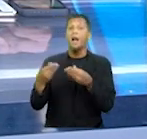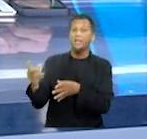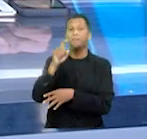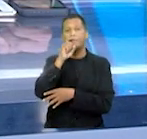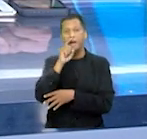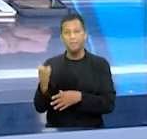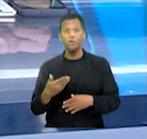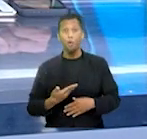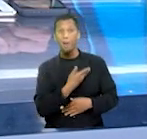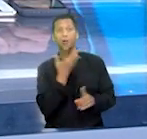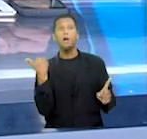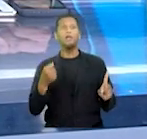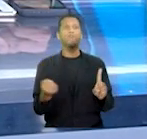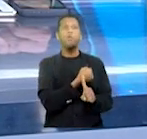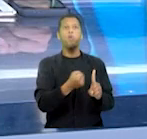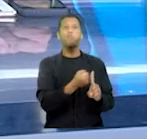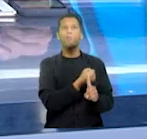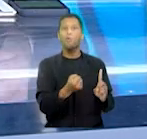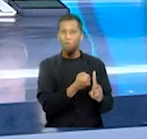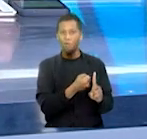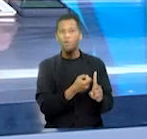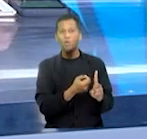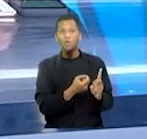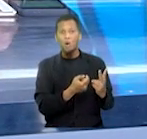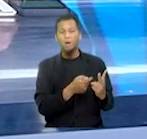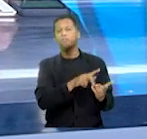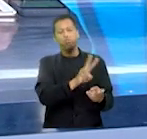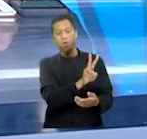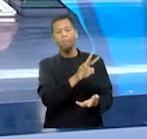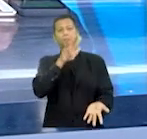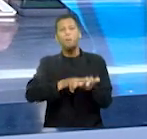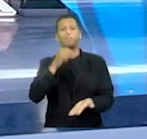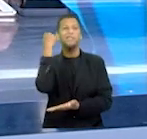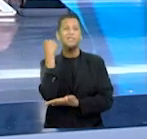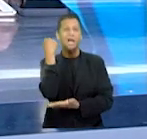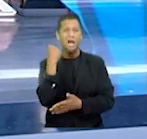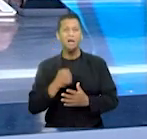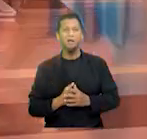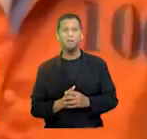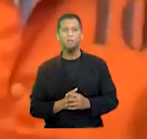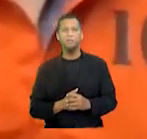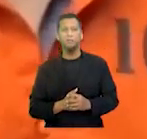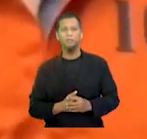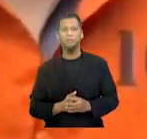korban penganiayaan ibu kandung dan kekasihnya. Keduanya kini telah menjadi tersangka.